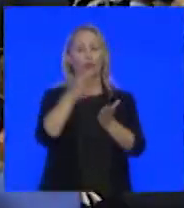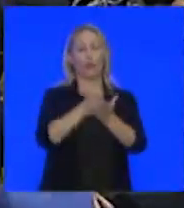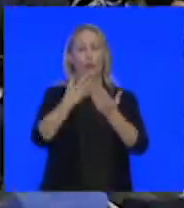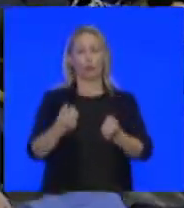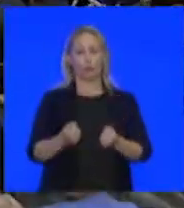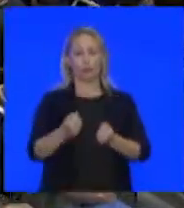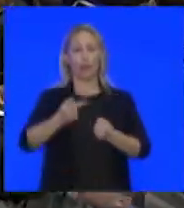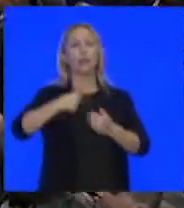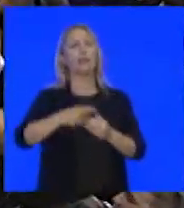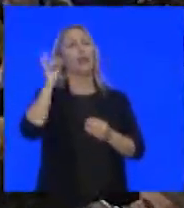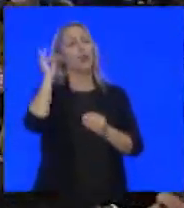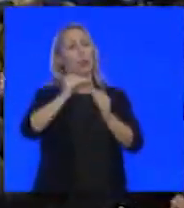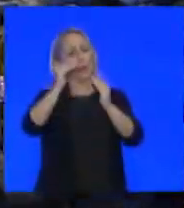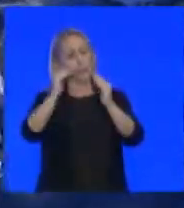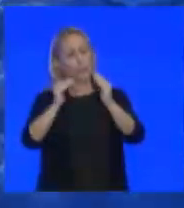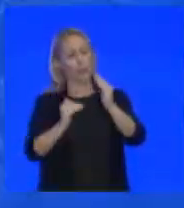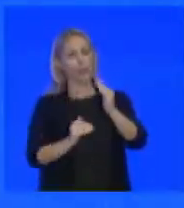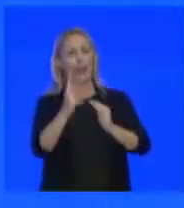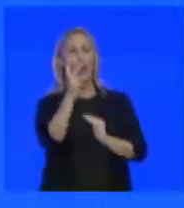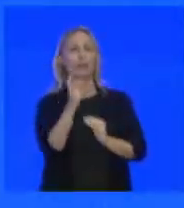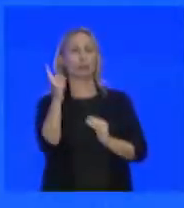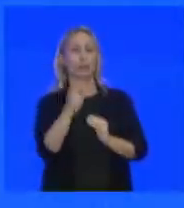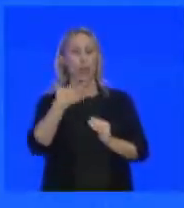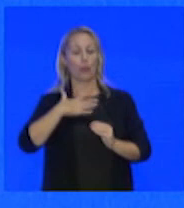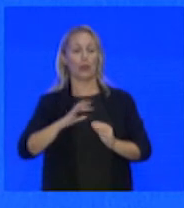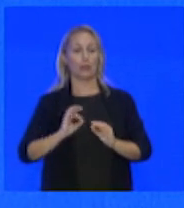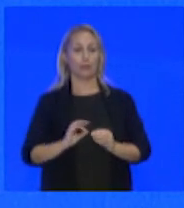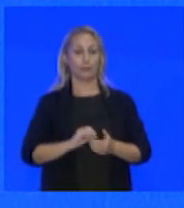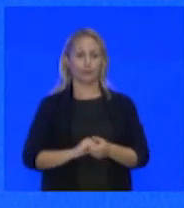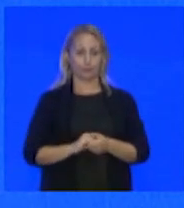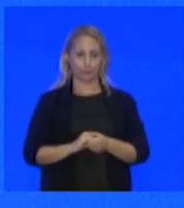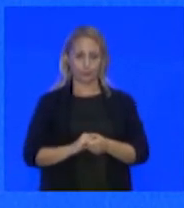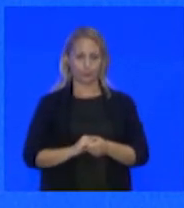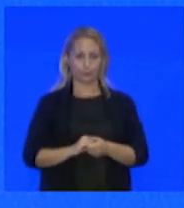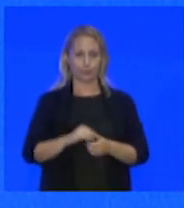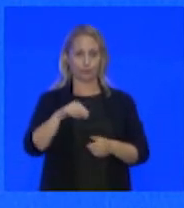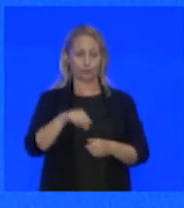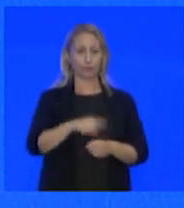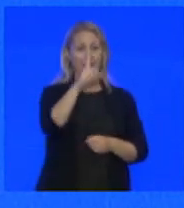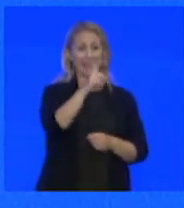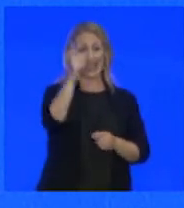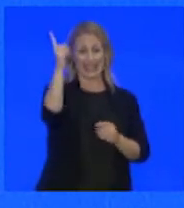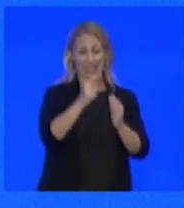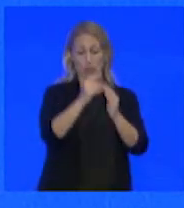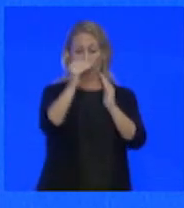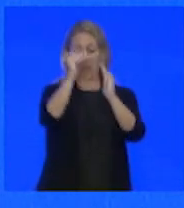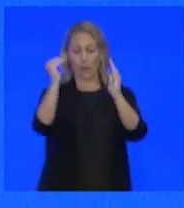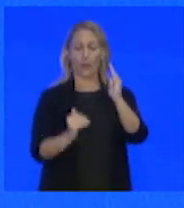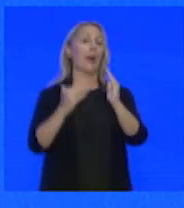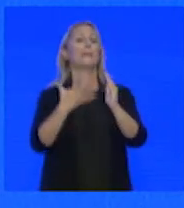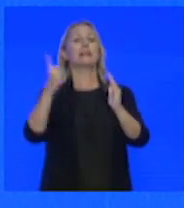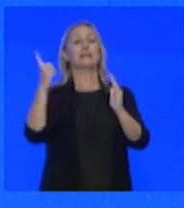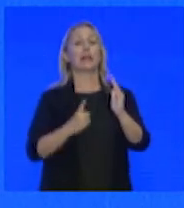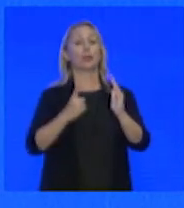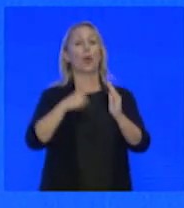Με προοπτική να μειωθεί τελικά στο 20%. Ο φόρος στα μερίσματα μειώνεται από το 10% στο 5%.